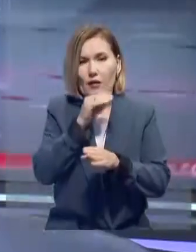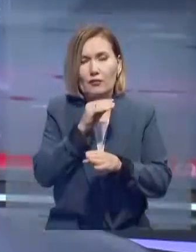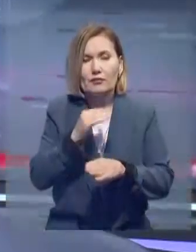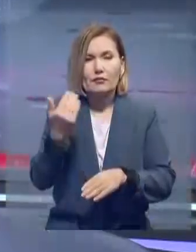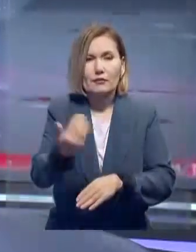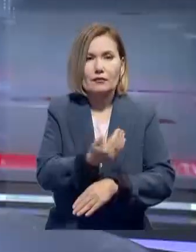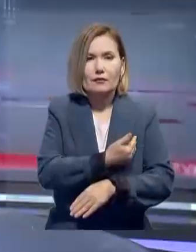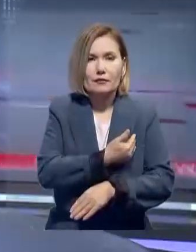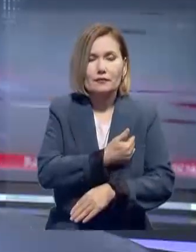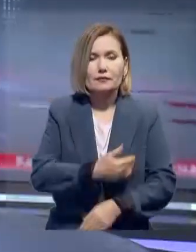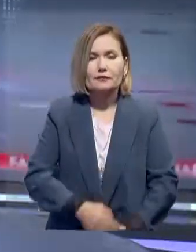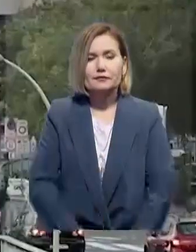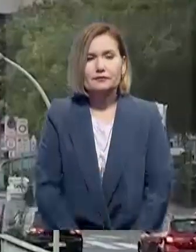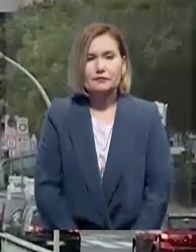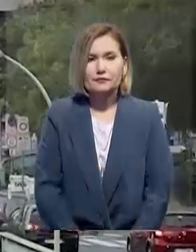деген ниетте.